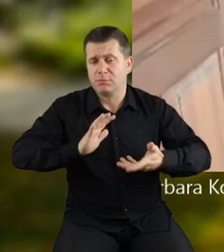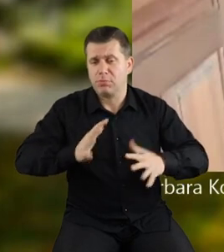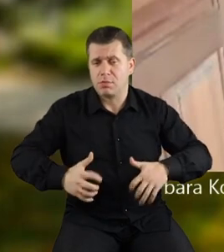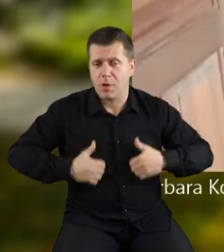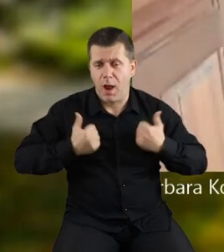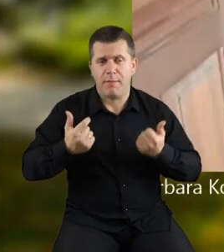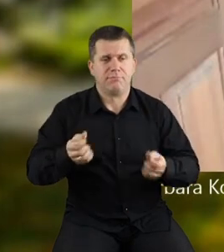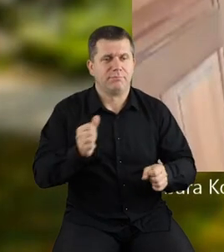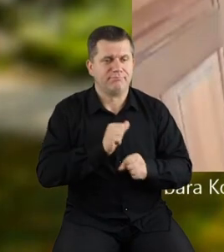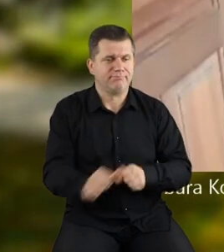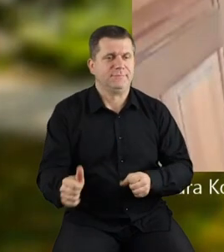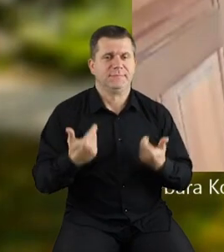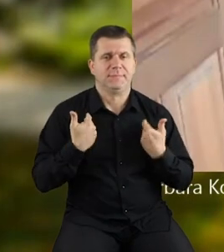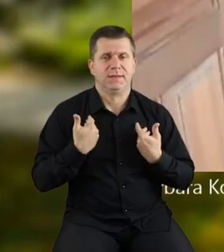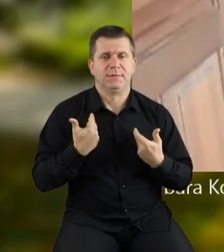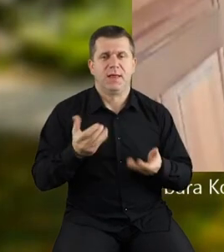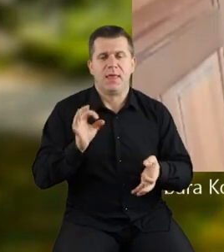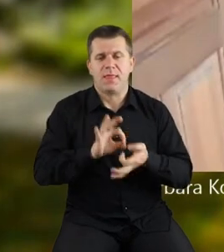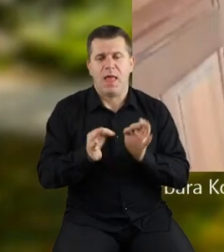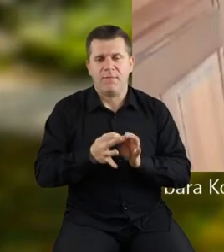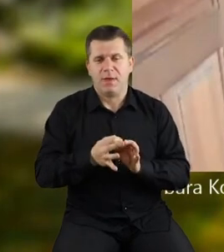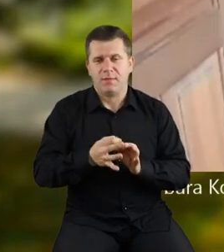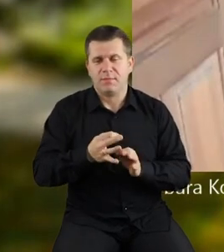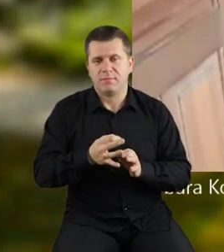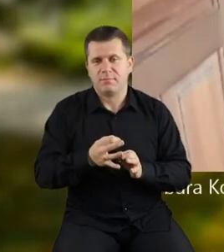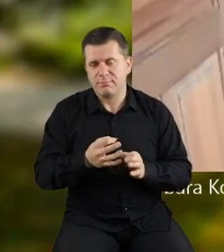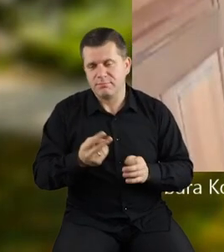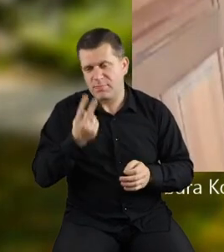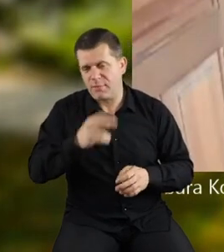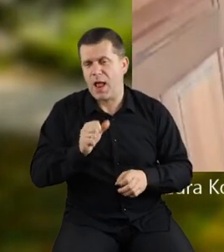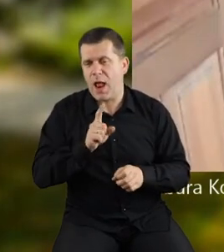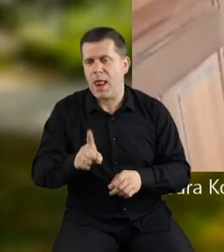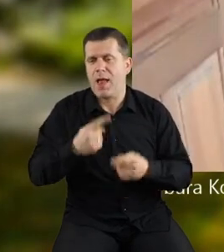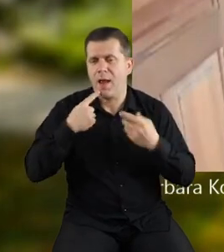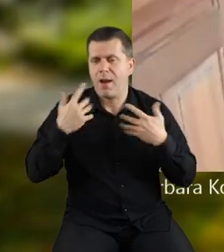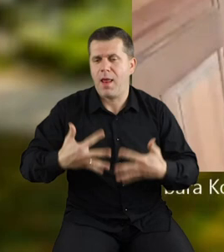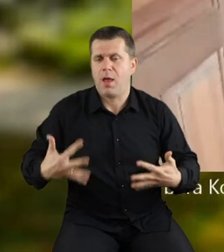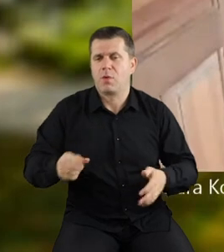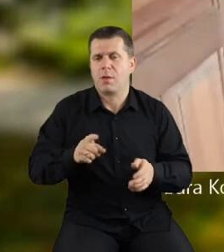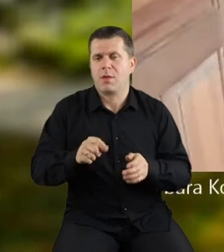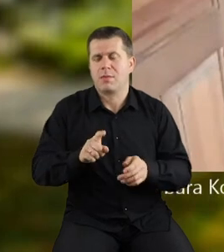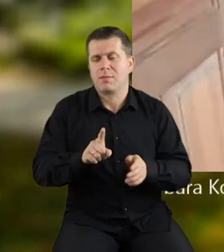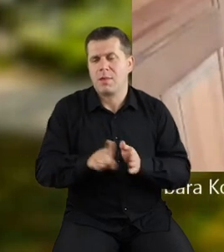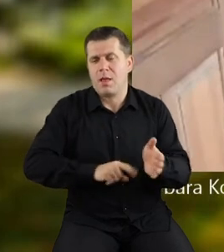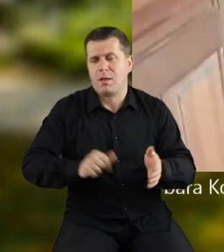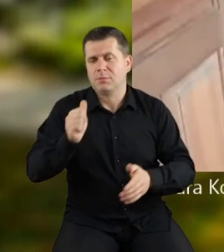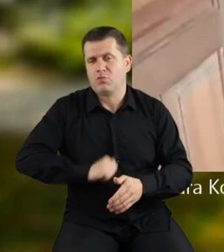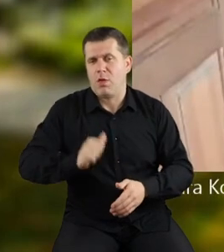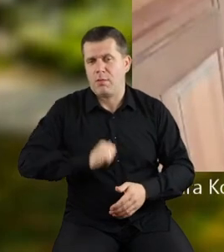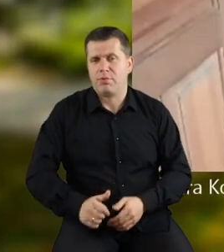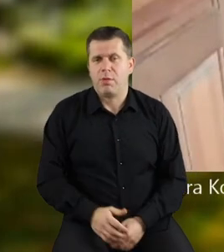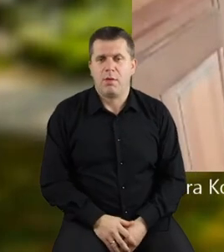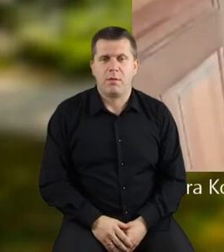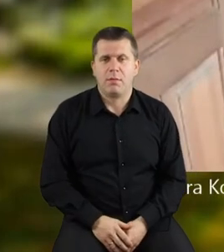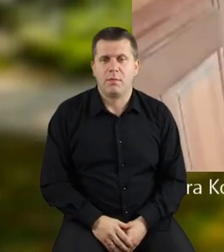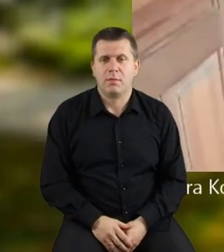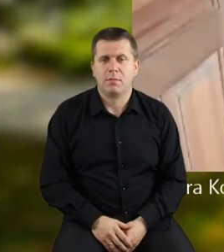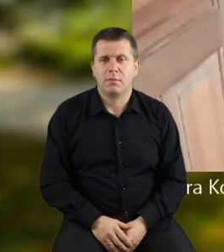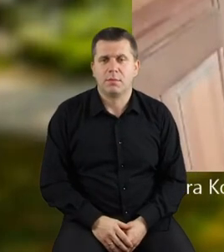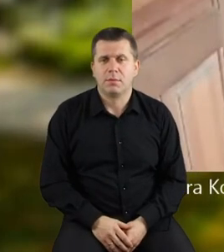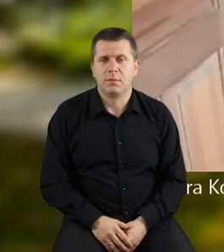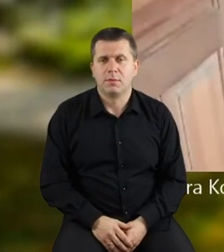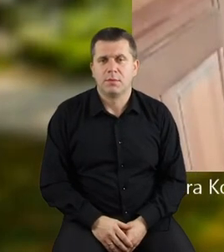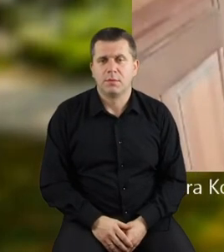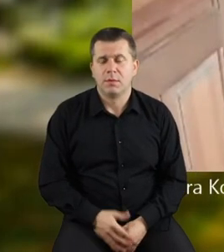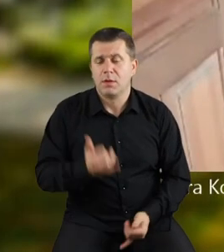sposobu, aby istnieć nawet niewidzialnie, byle radośnie dla samej siebie. Czyli